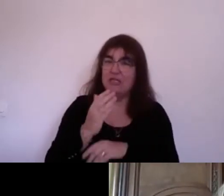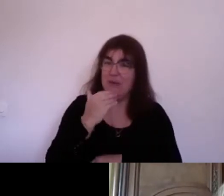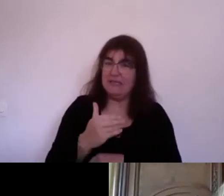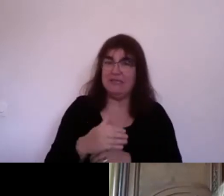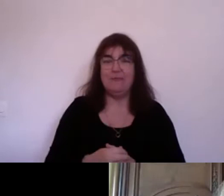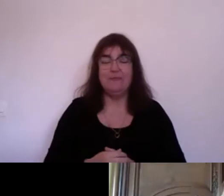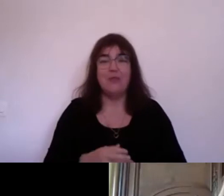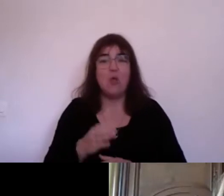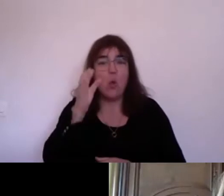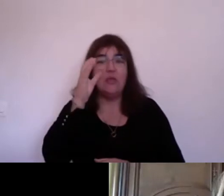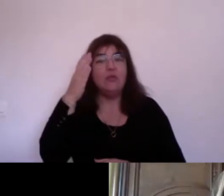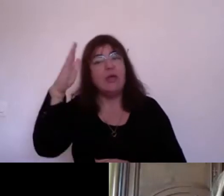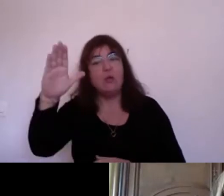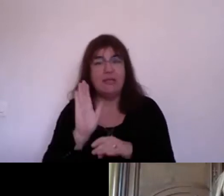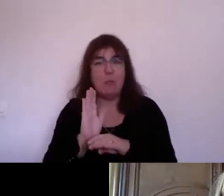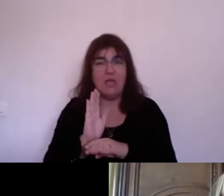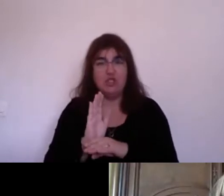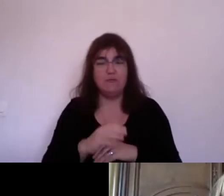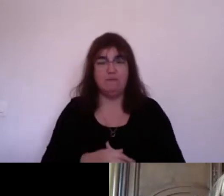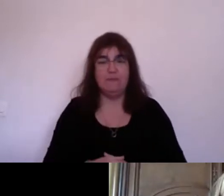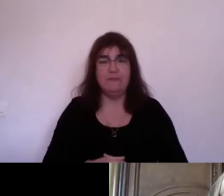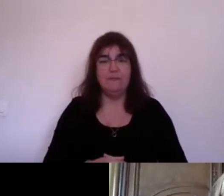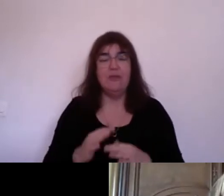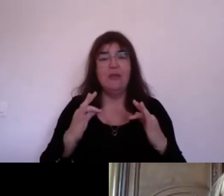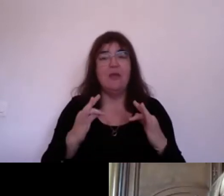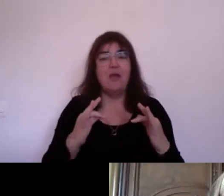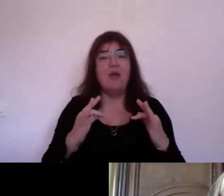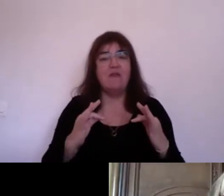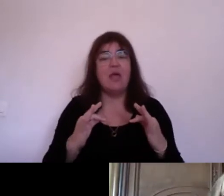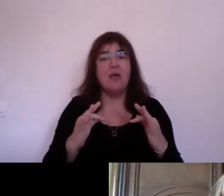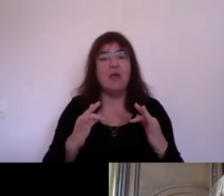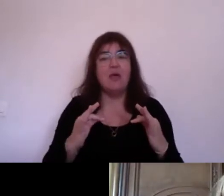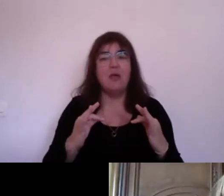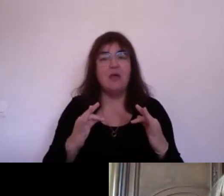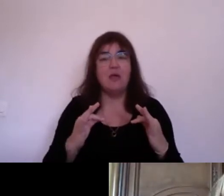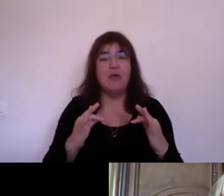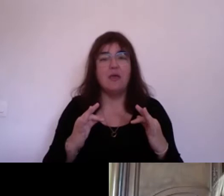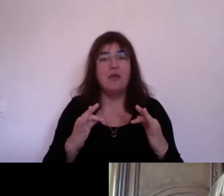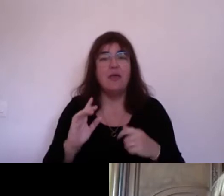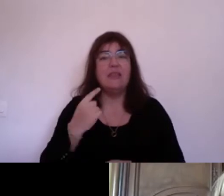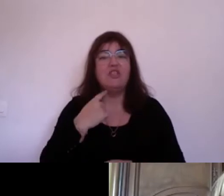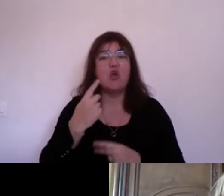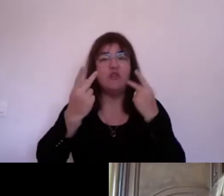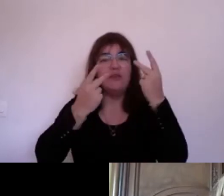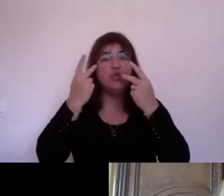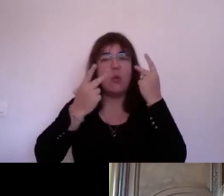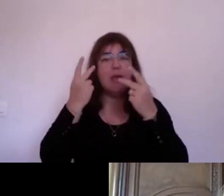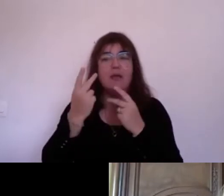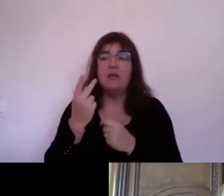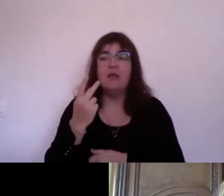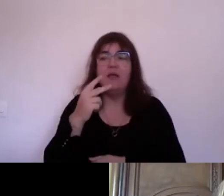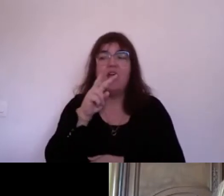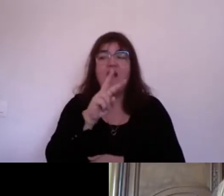un autre précisément, toujours sur ces questions de déficience, notamment visuelle. Avec votre témoignage, Valérie Pasquet, est-ce que vous